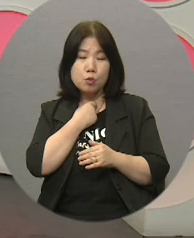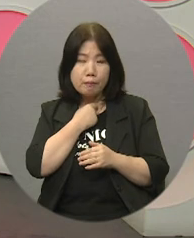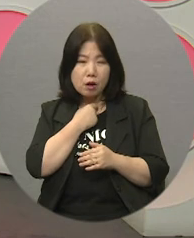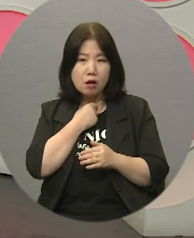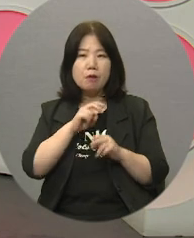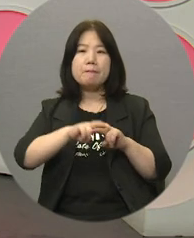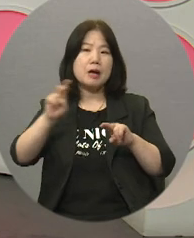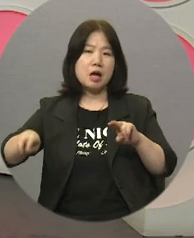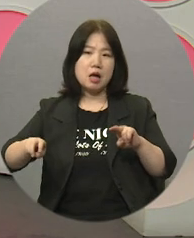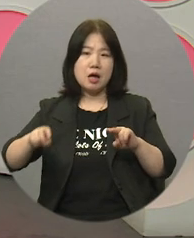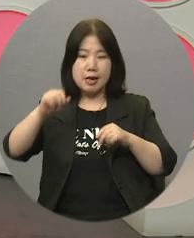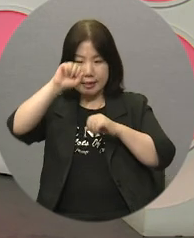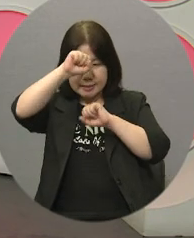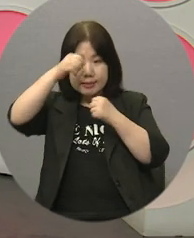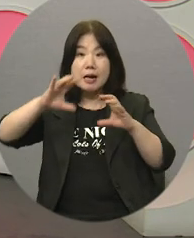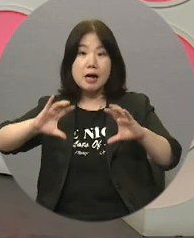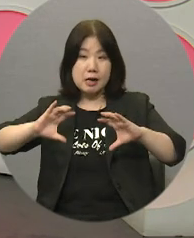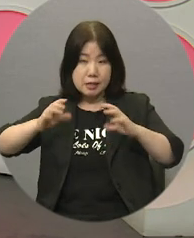피렌체로 향했습니다.